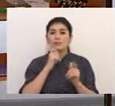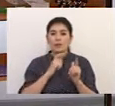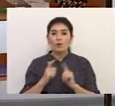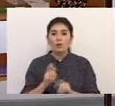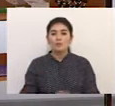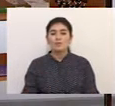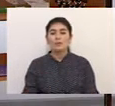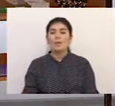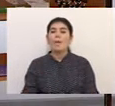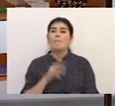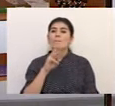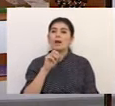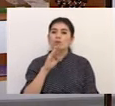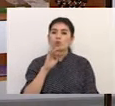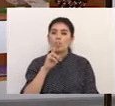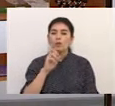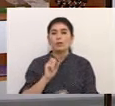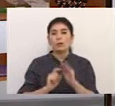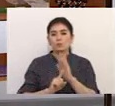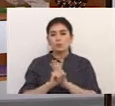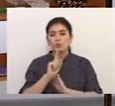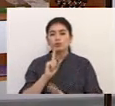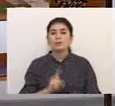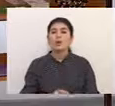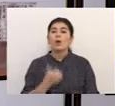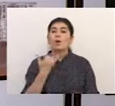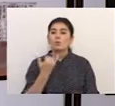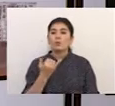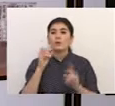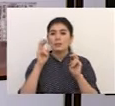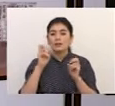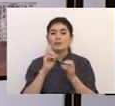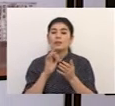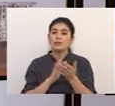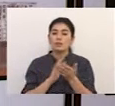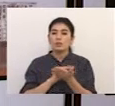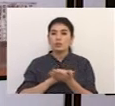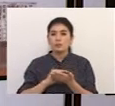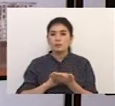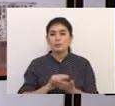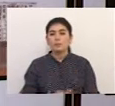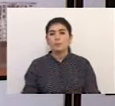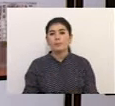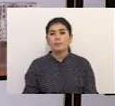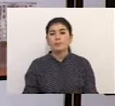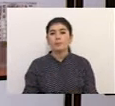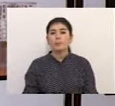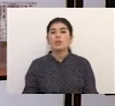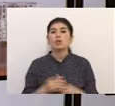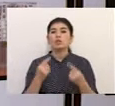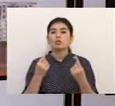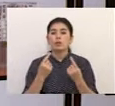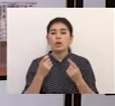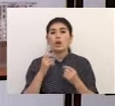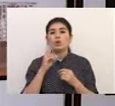Demak, mashg'ulotlarimizni boshlaymiz. Bugungi mavzuni daftaringizga yozib oling. Sodda